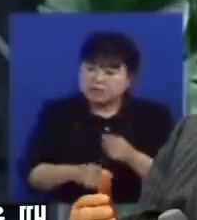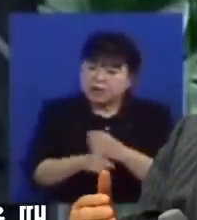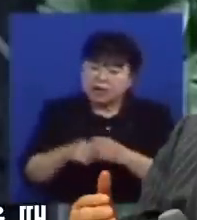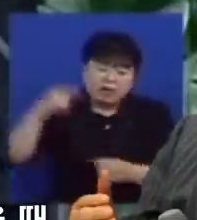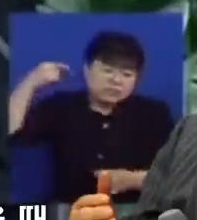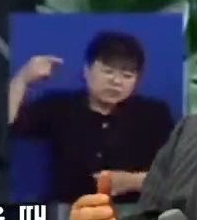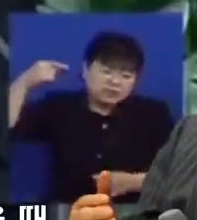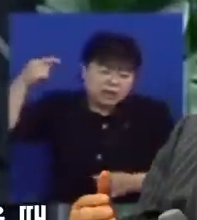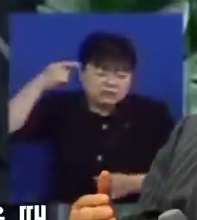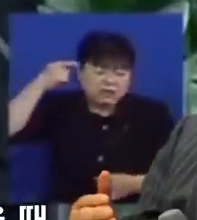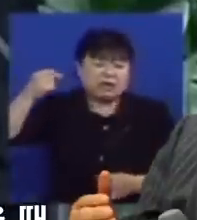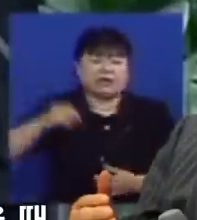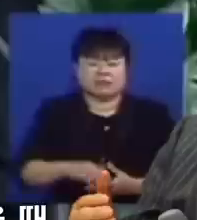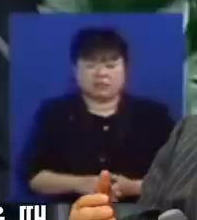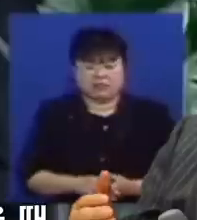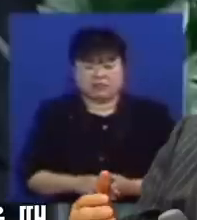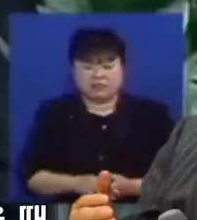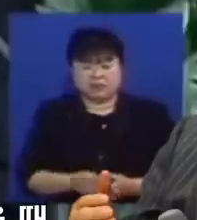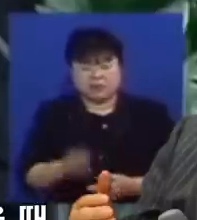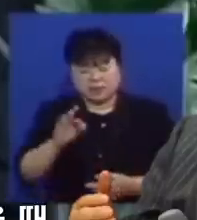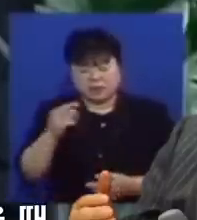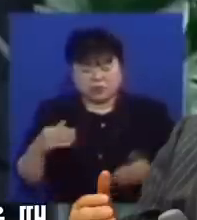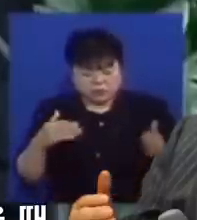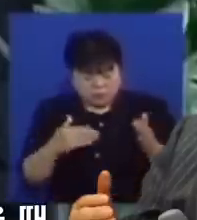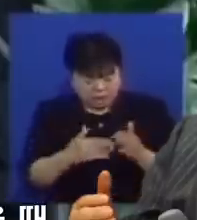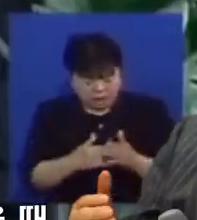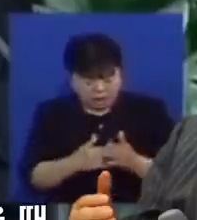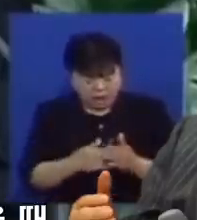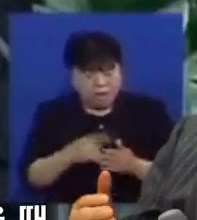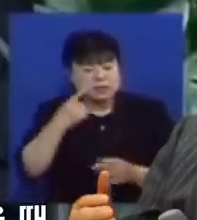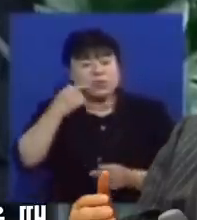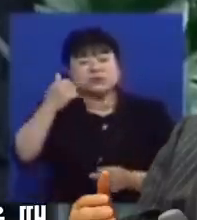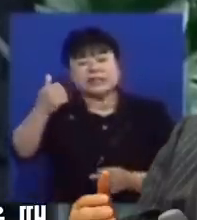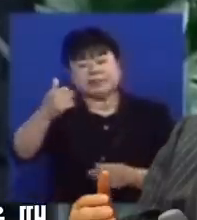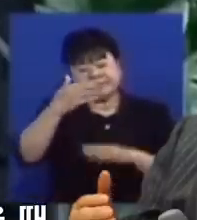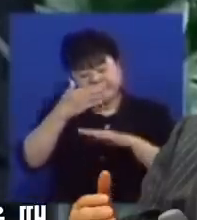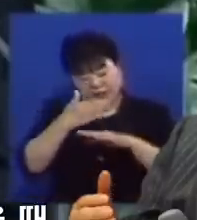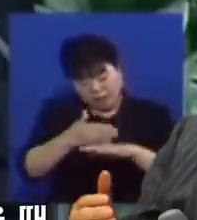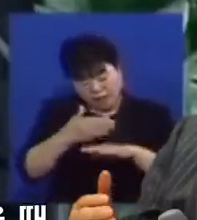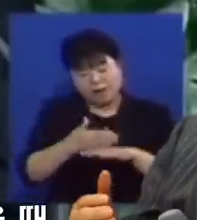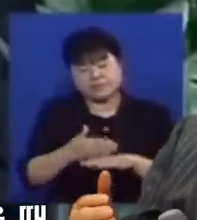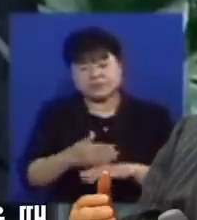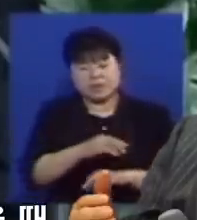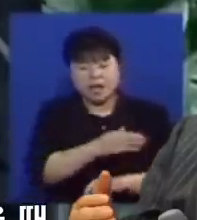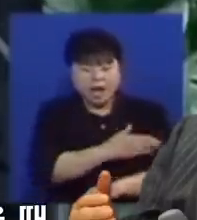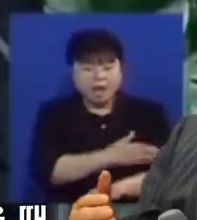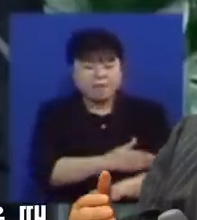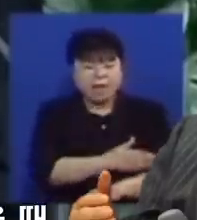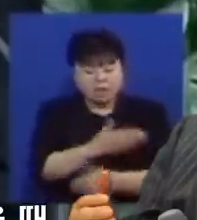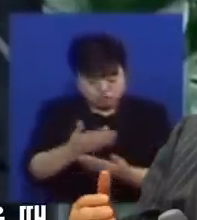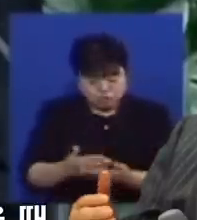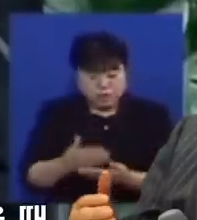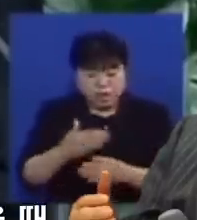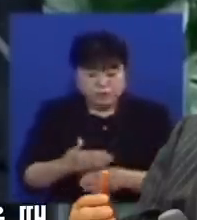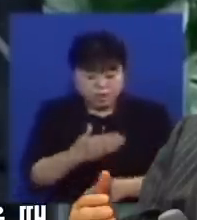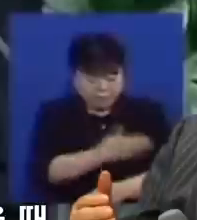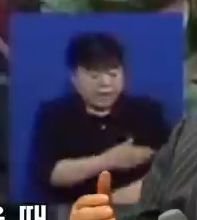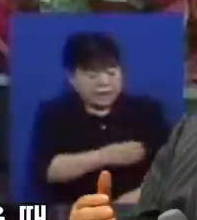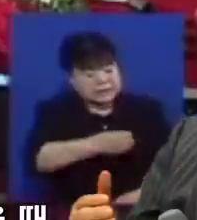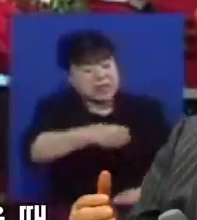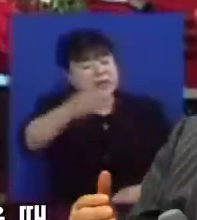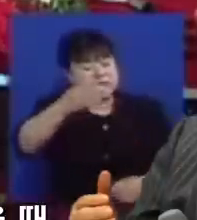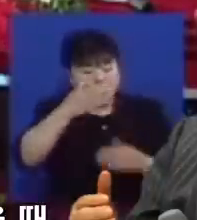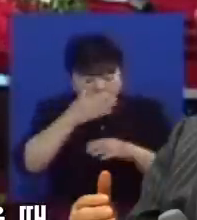어디 있냐. 그래도 끝까지 이 루벤 토레이 목사님은 팔을 주신 것도 하나님 감사하고 팔을 가져가신